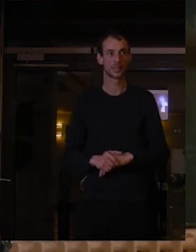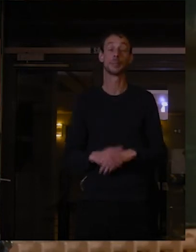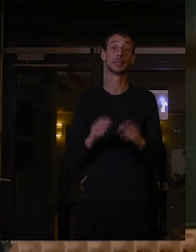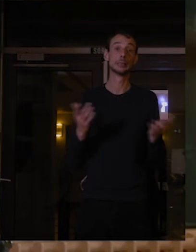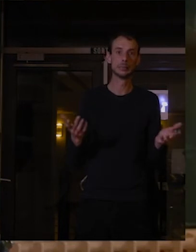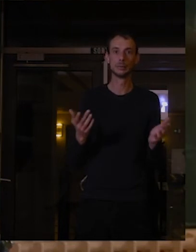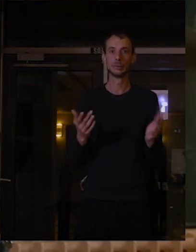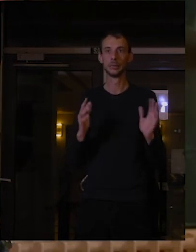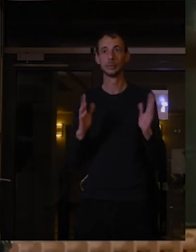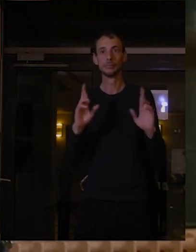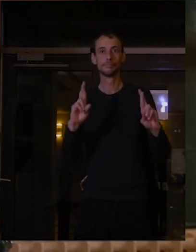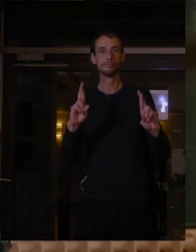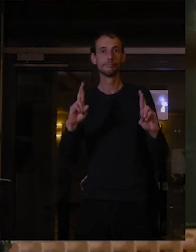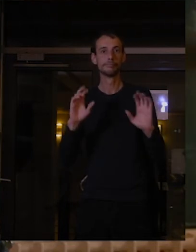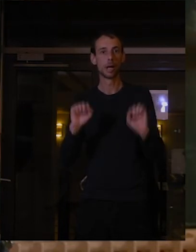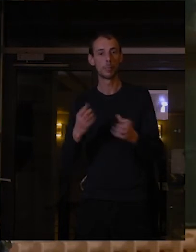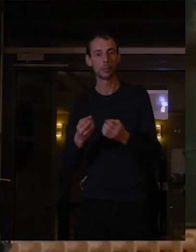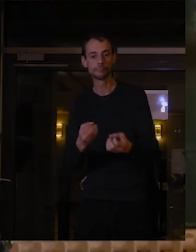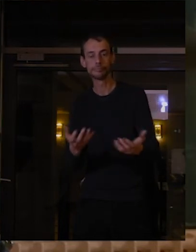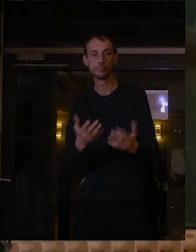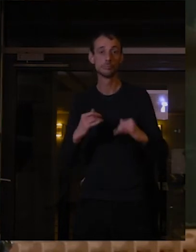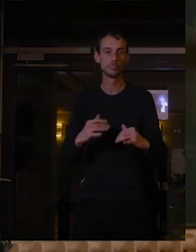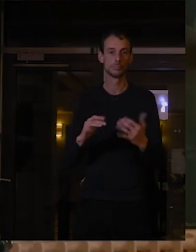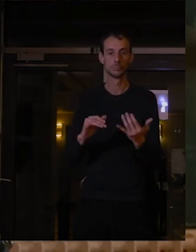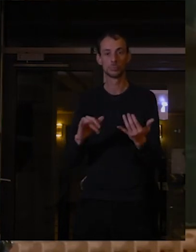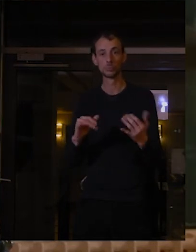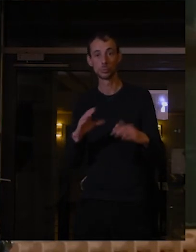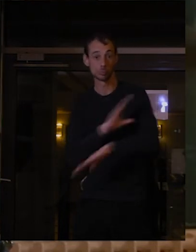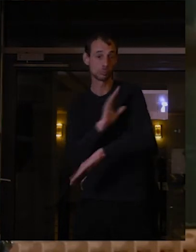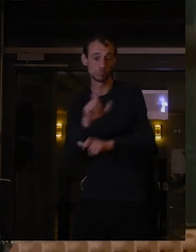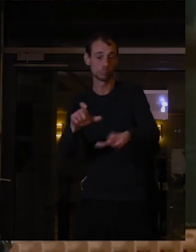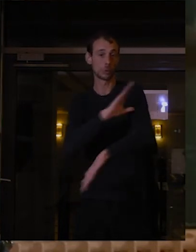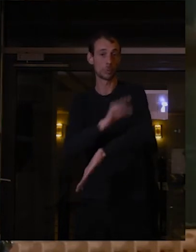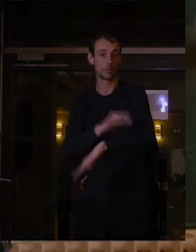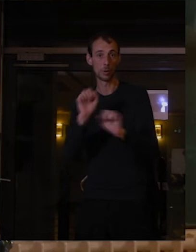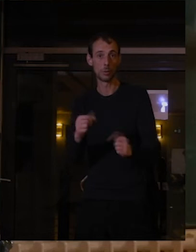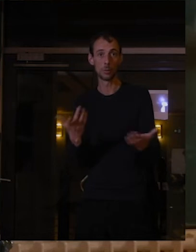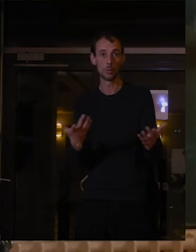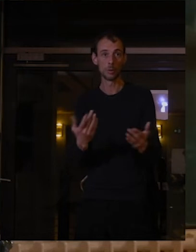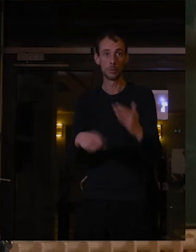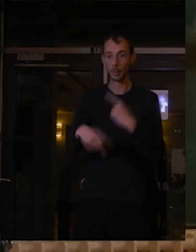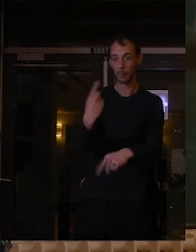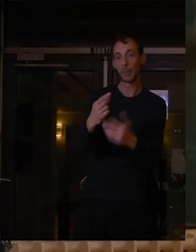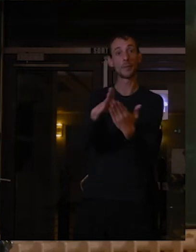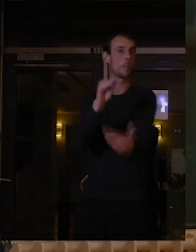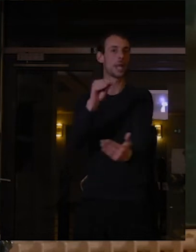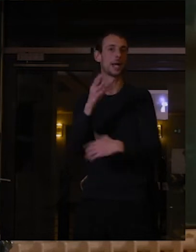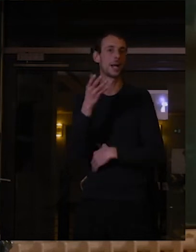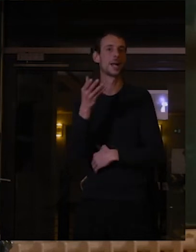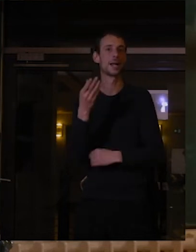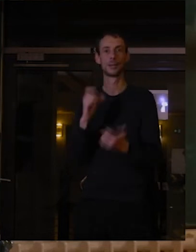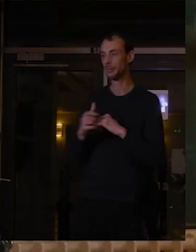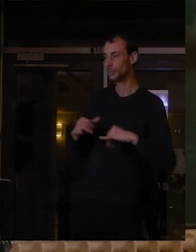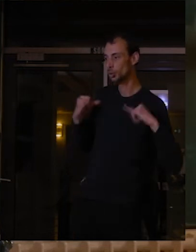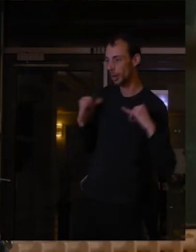la possibilité aux sportifs de pouvoir se créer des modèles, que les plus jeunes puissent